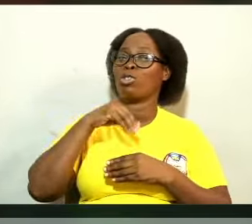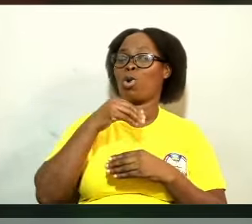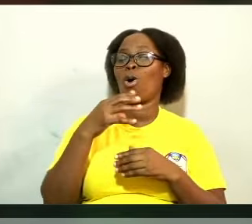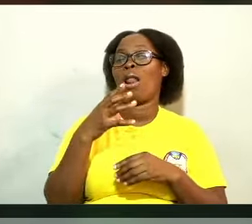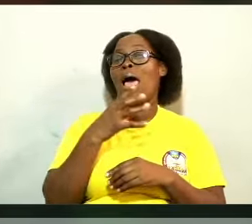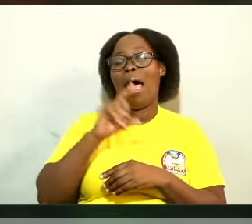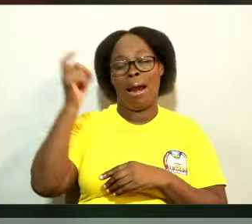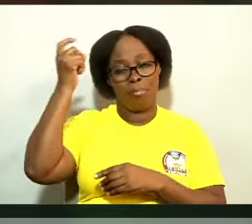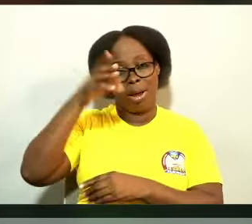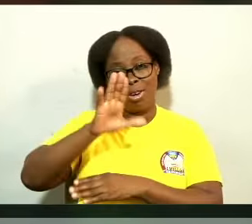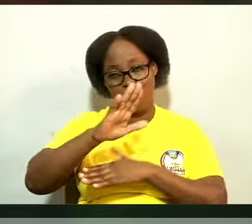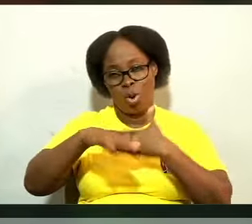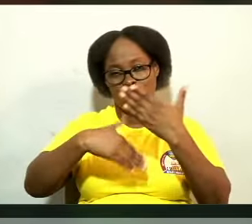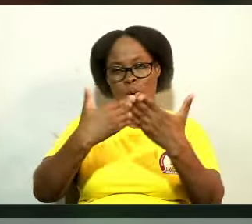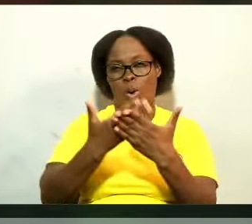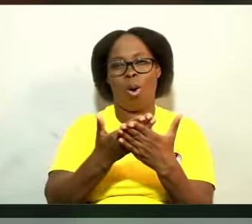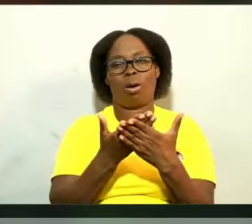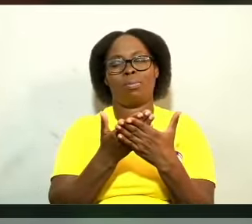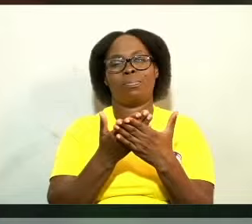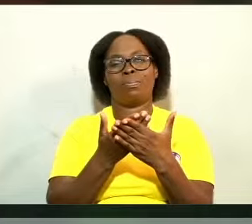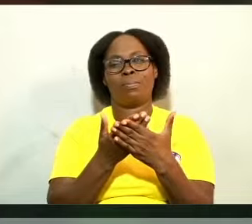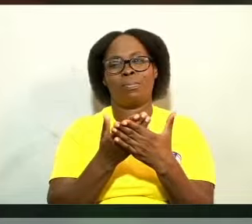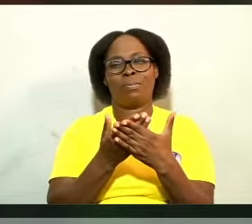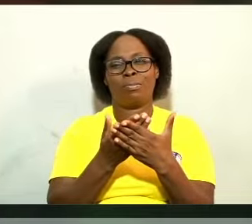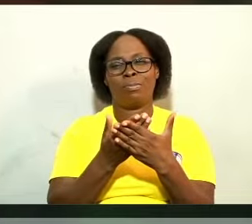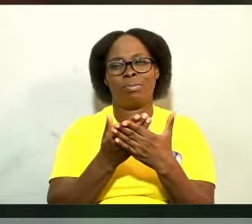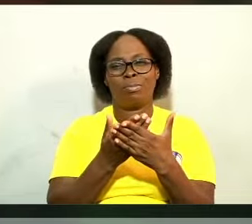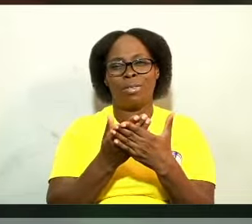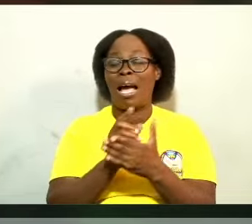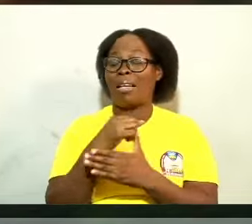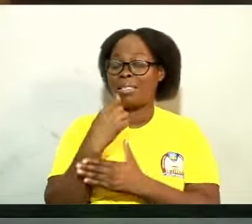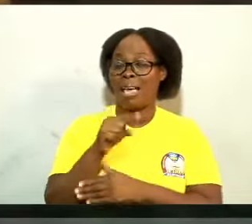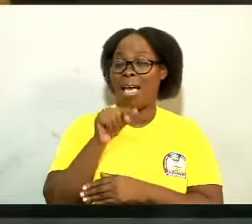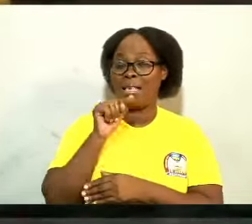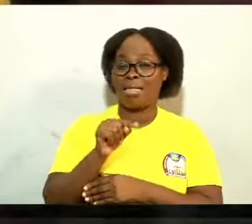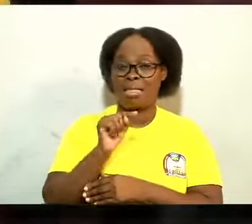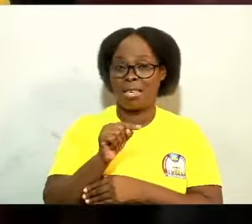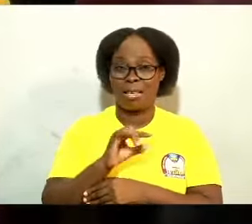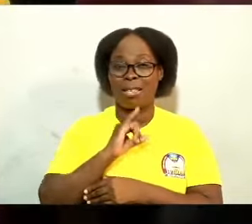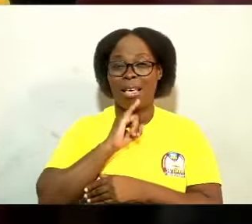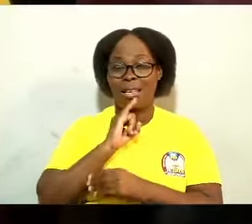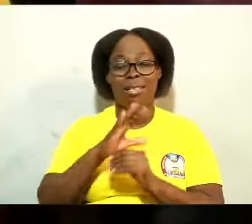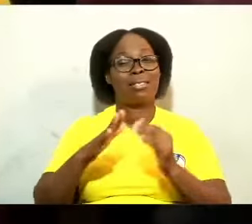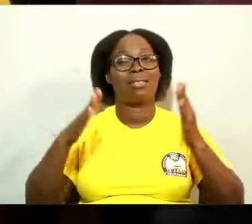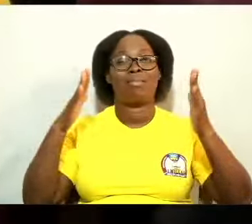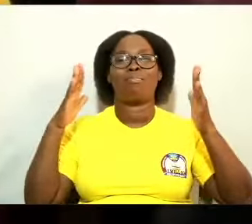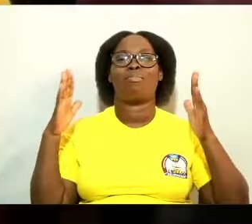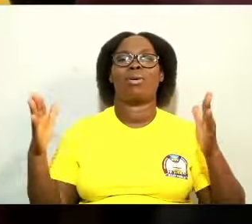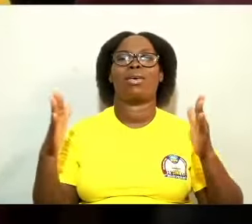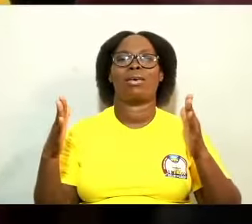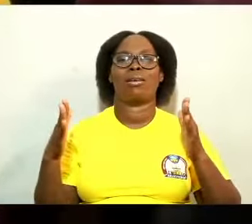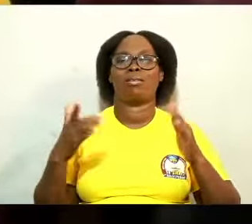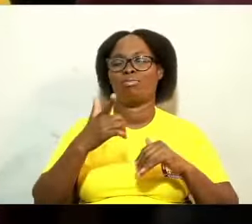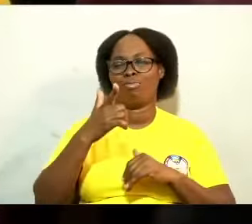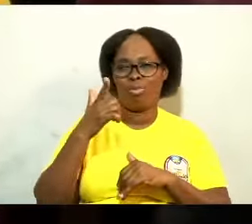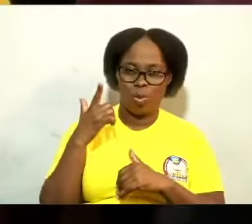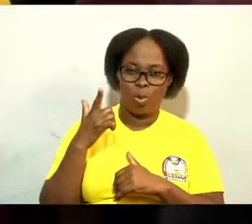kwa akili zako zote. Anasema hiyo ndiyo iliyo